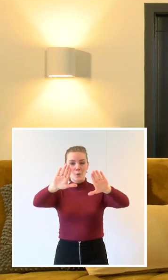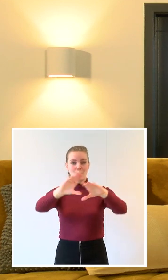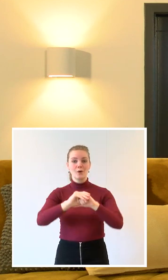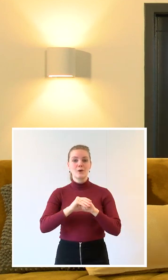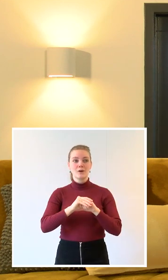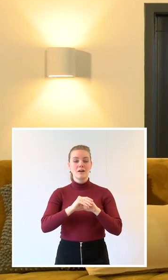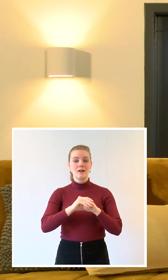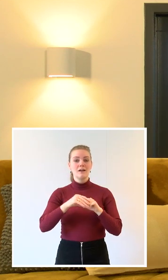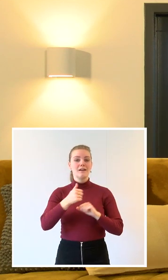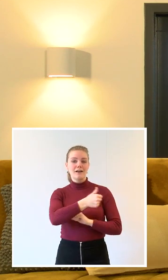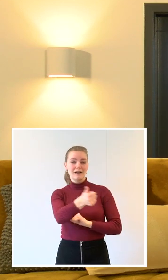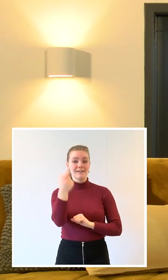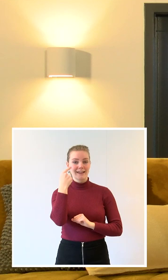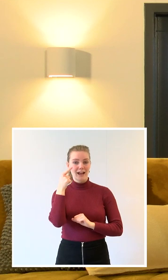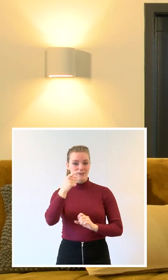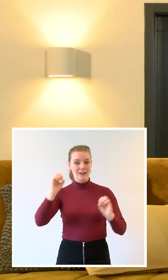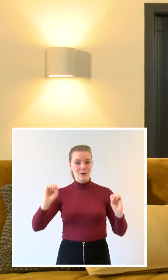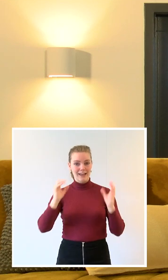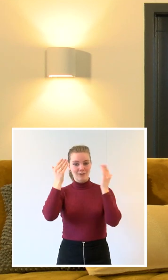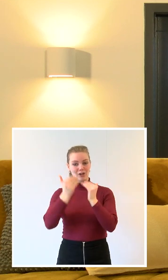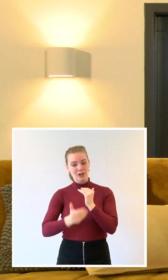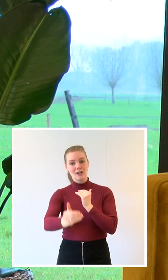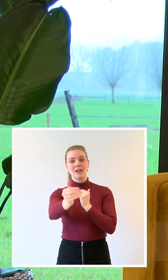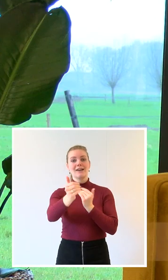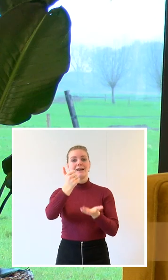leven. Amen.